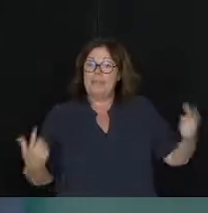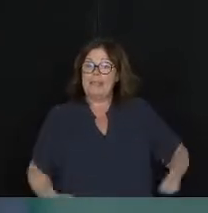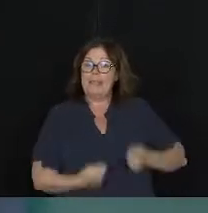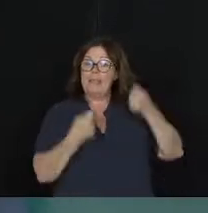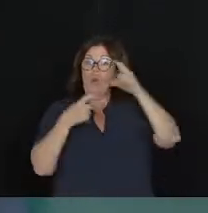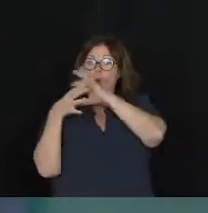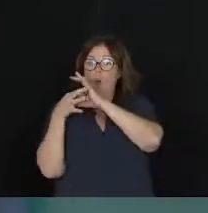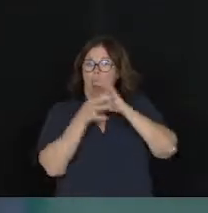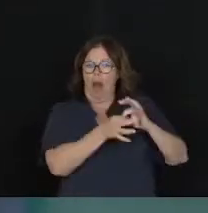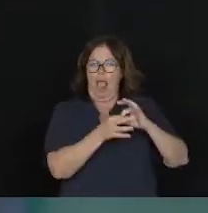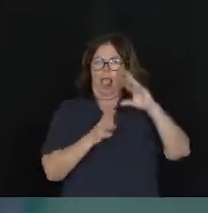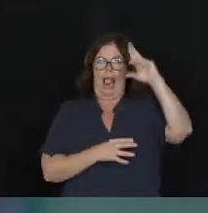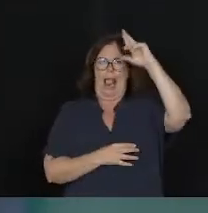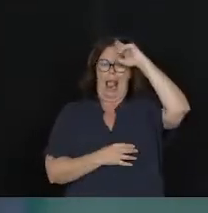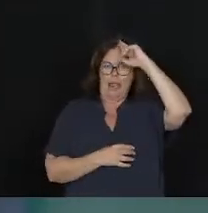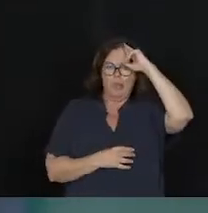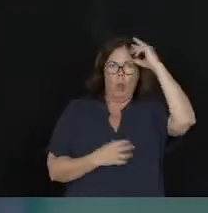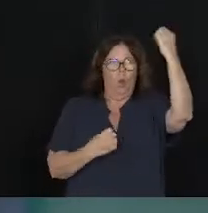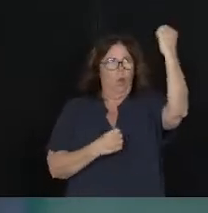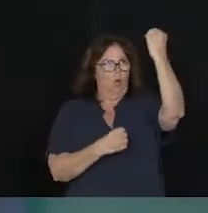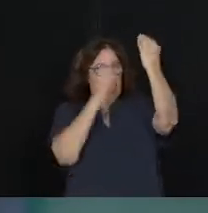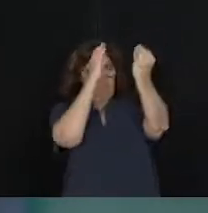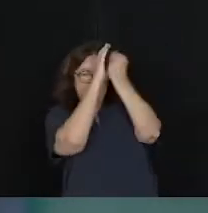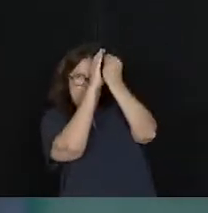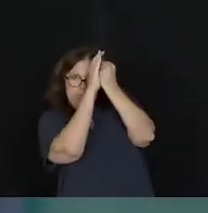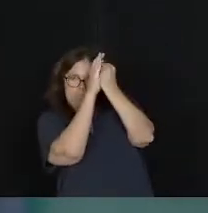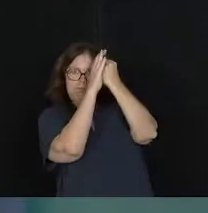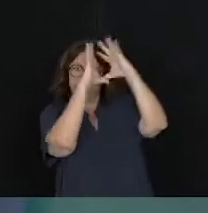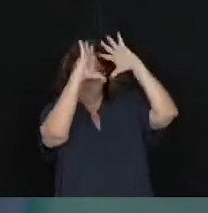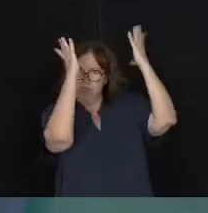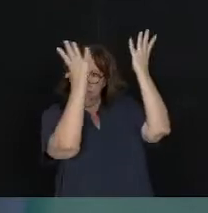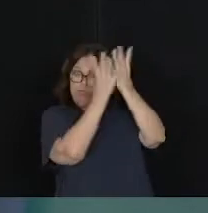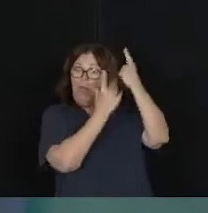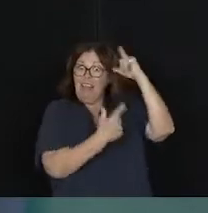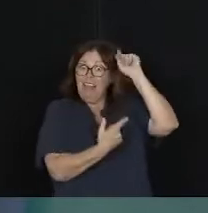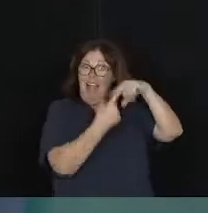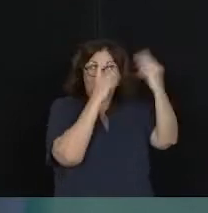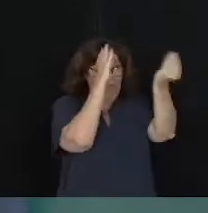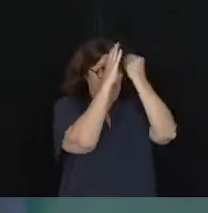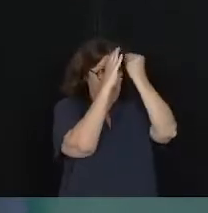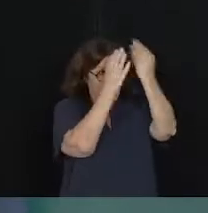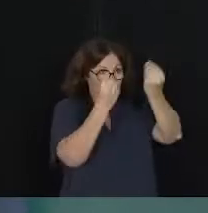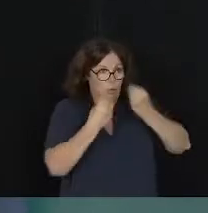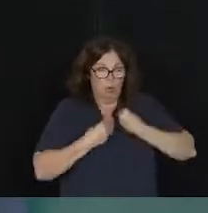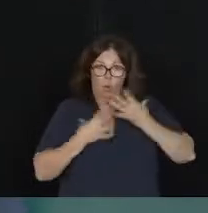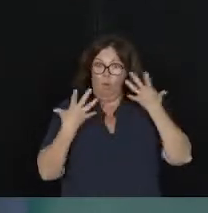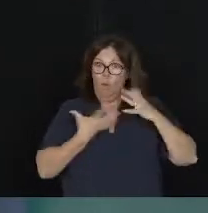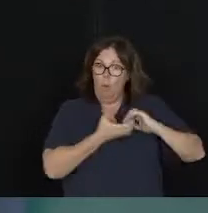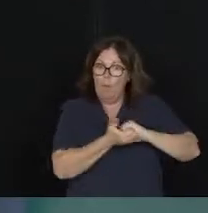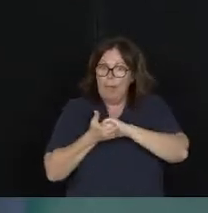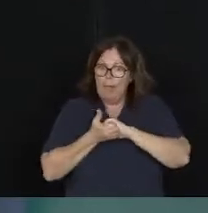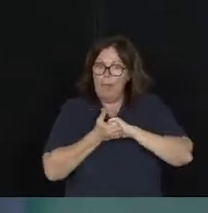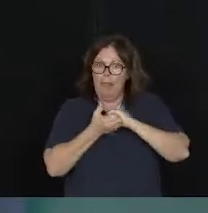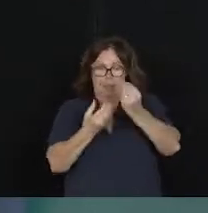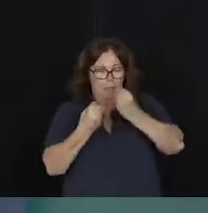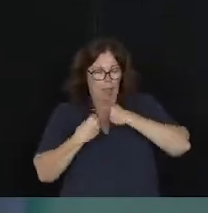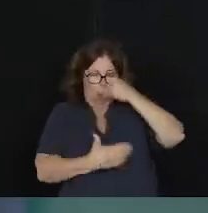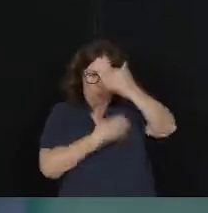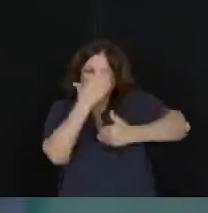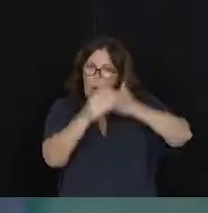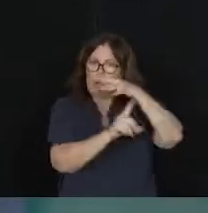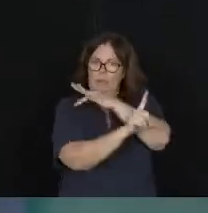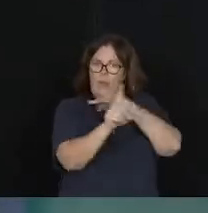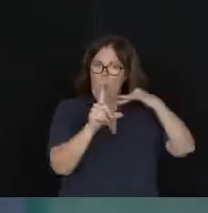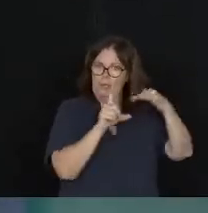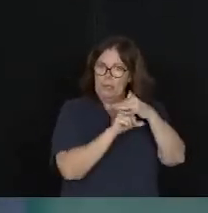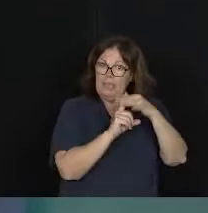raison, hein, à la raison, aux lumières, et on éduque alors pour la paix, pour le progrès, pour asseoir une modernité qui assure une baisse générale des seuils de